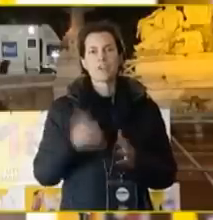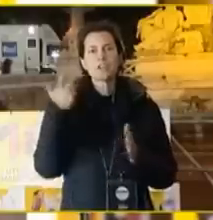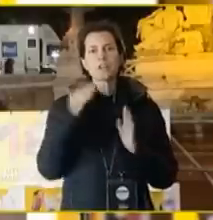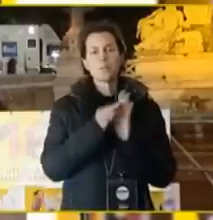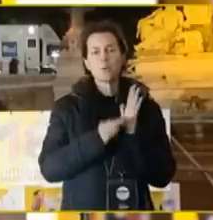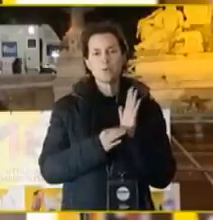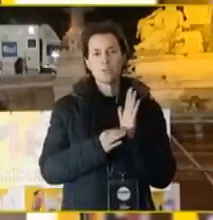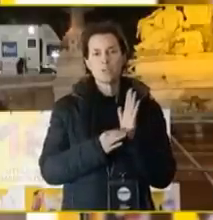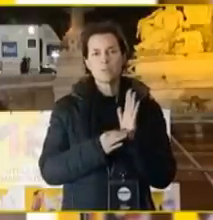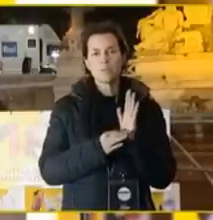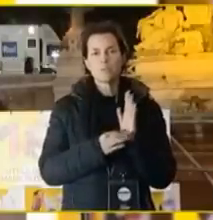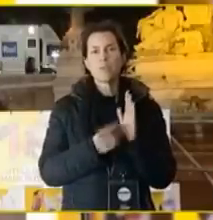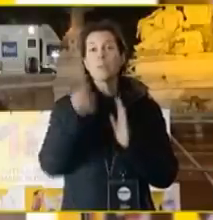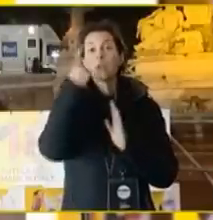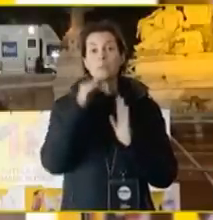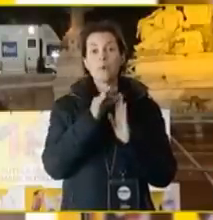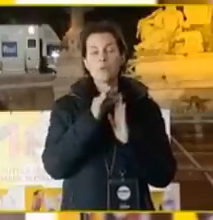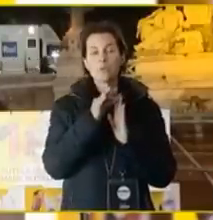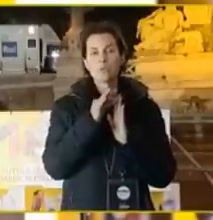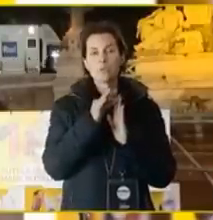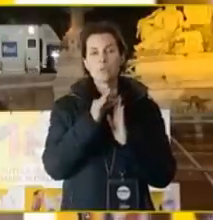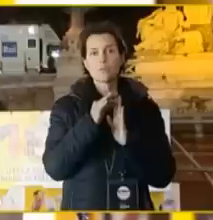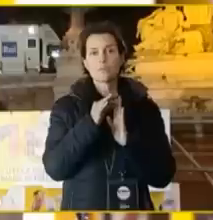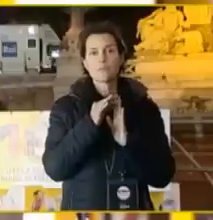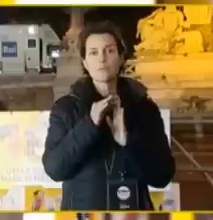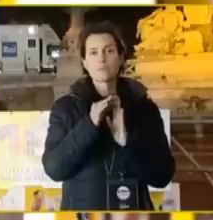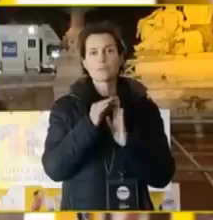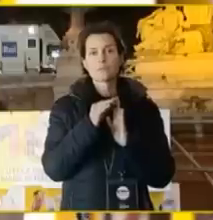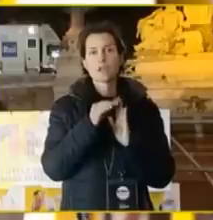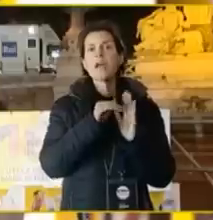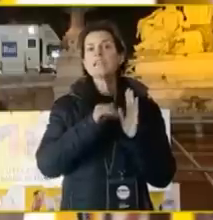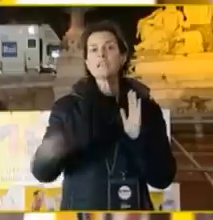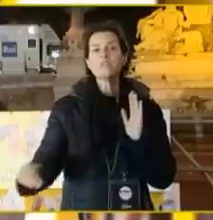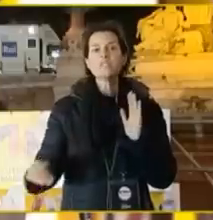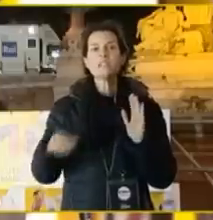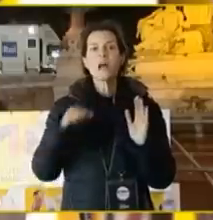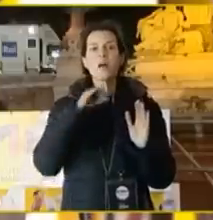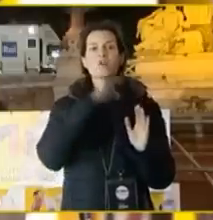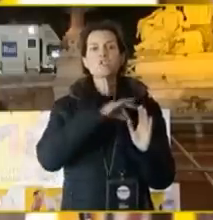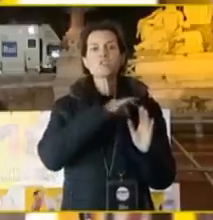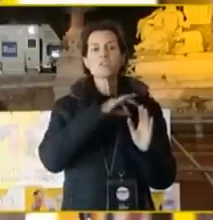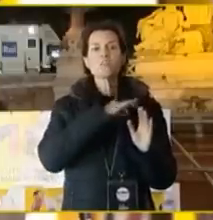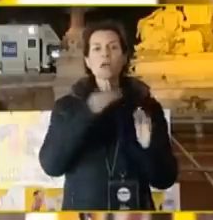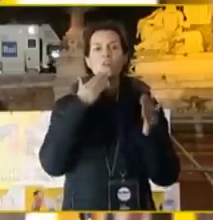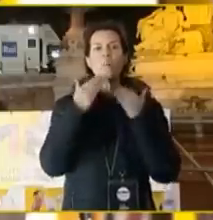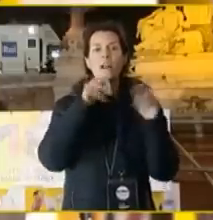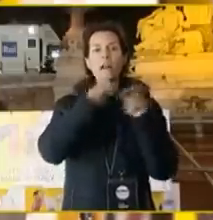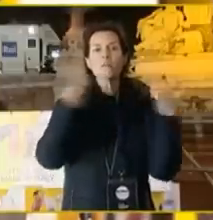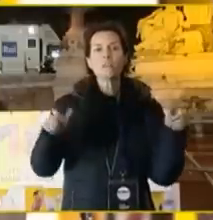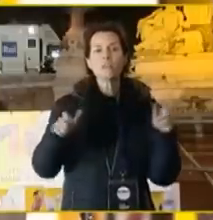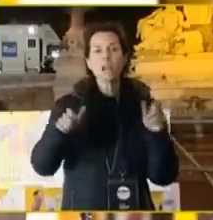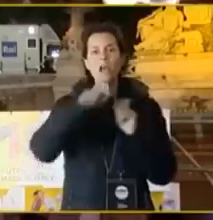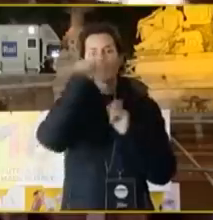punti. Al primo punto dimezziamo lo stipendio ai parlamentari della Repubblica.